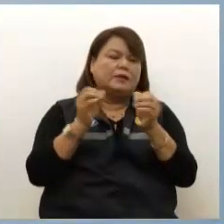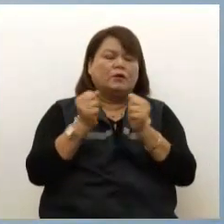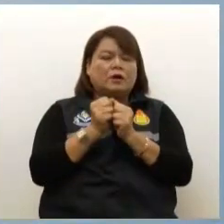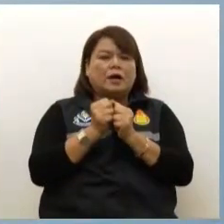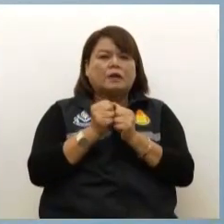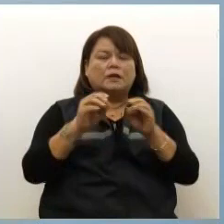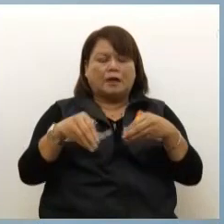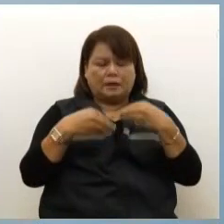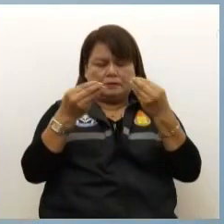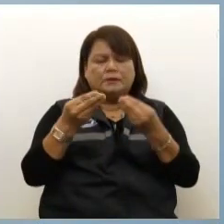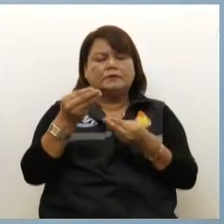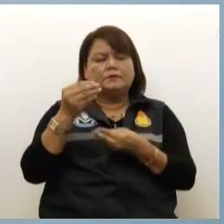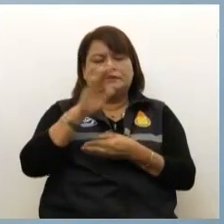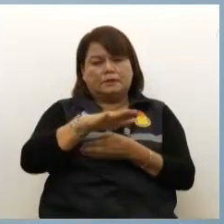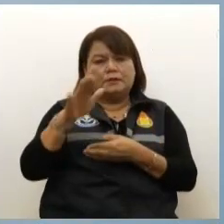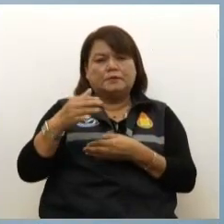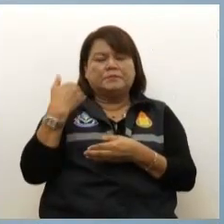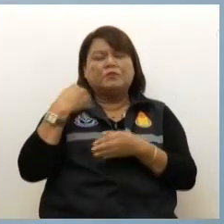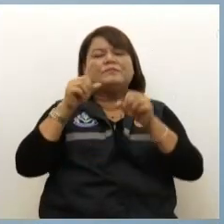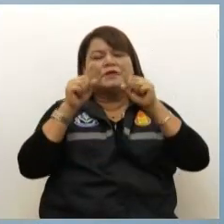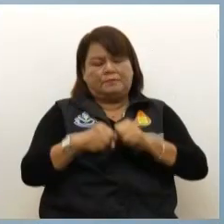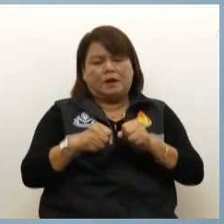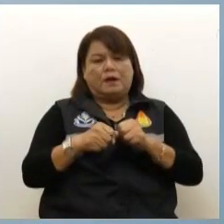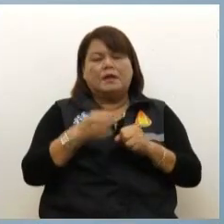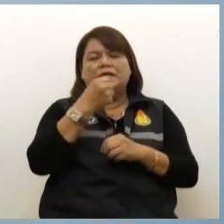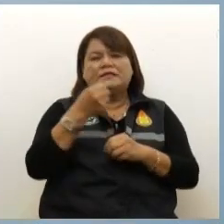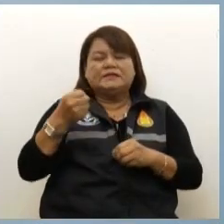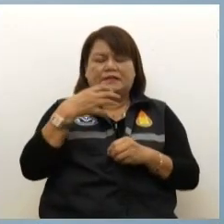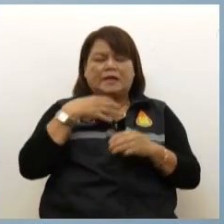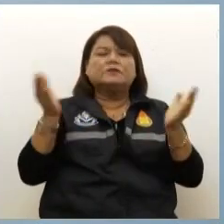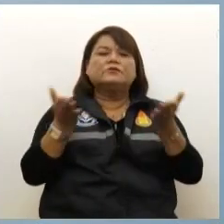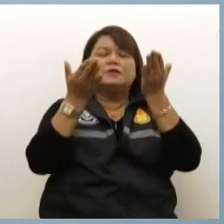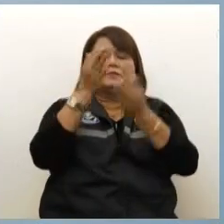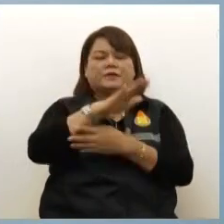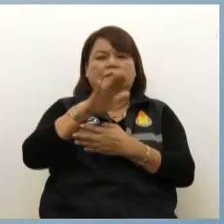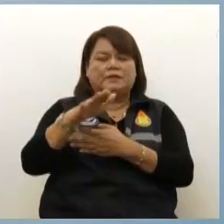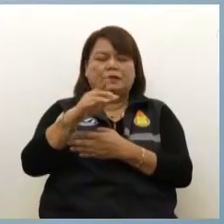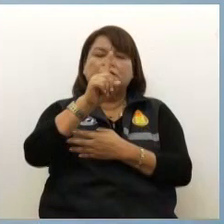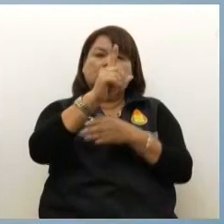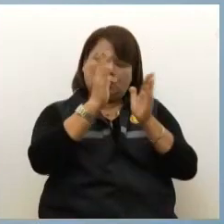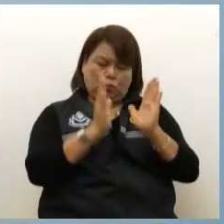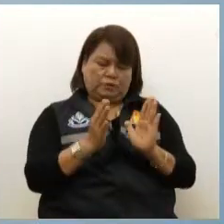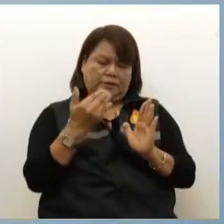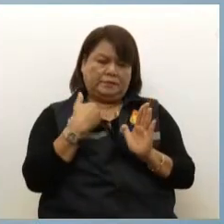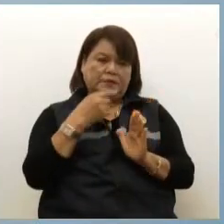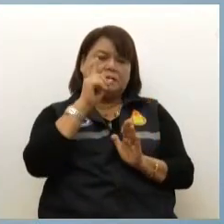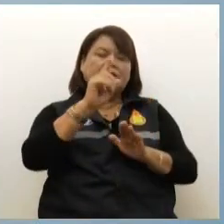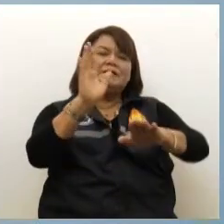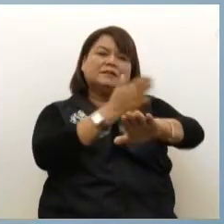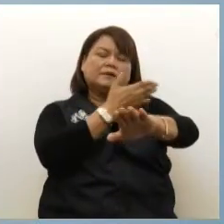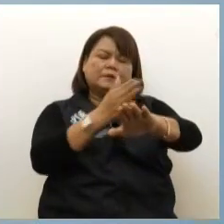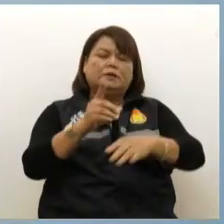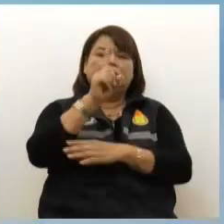พาวเวอร์ให้กับนักเรียนรวมไปถึงสิ่งที่เราอยากส่งเสริมให้นักเรียนนั้น1คนได้มี1ดนตรี1ศิล